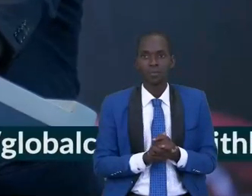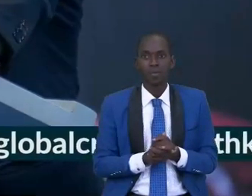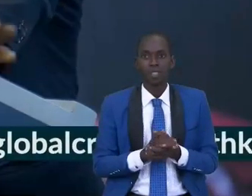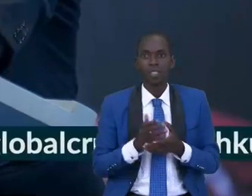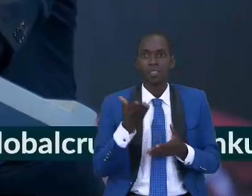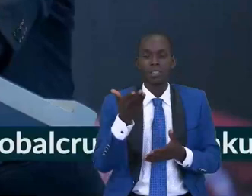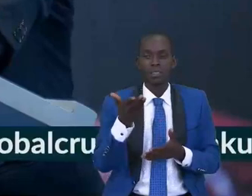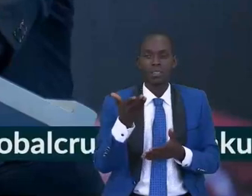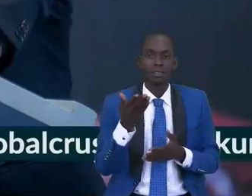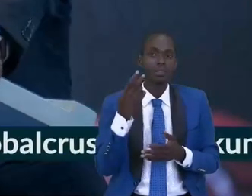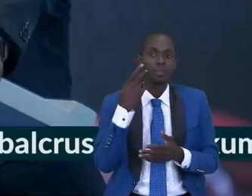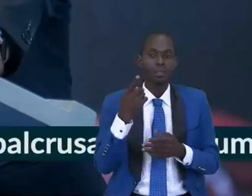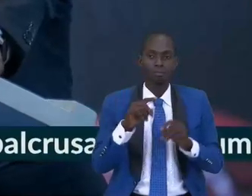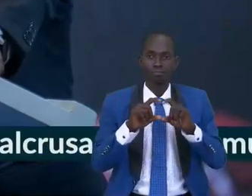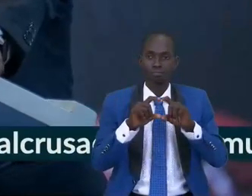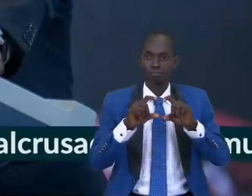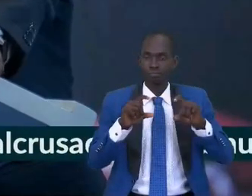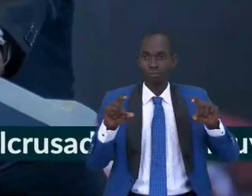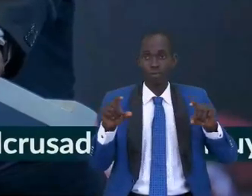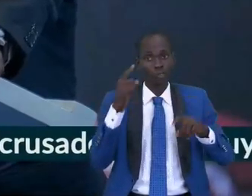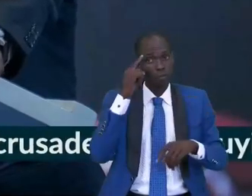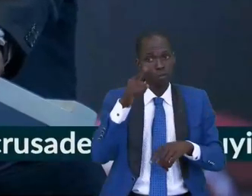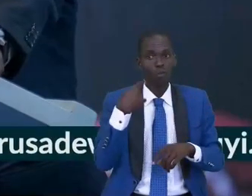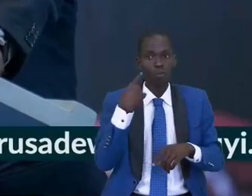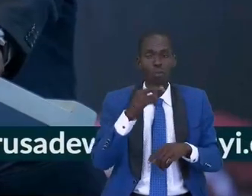Crusade with Kumuyi.